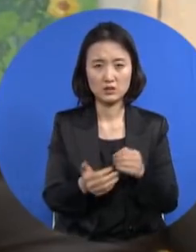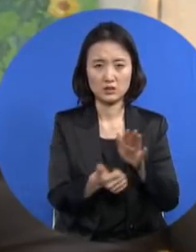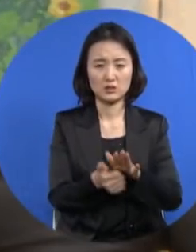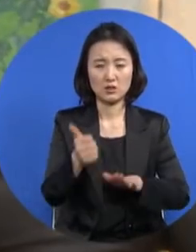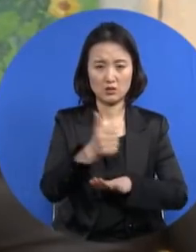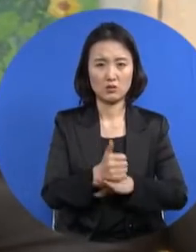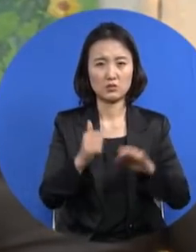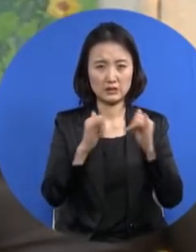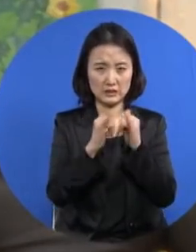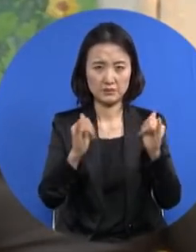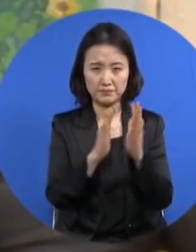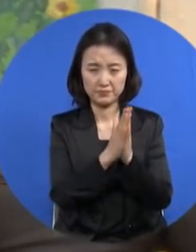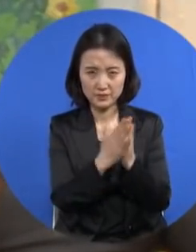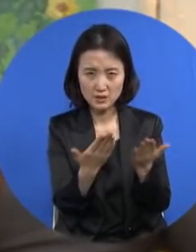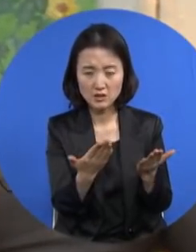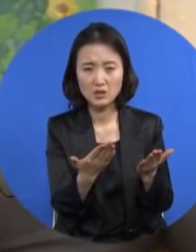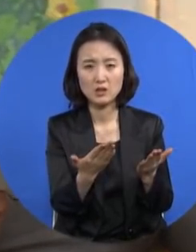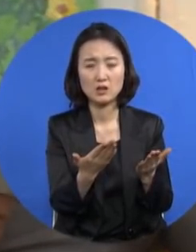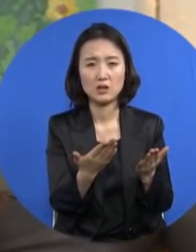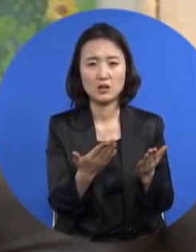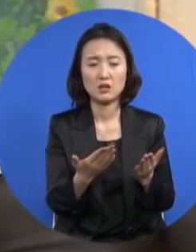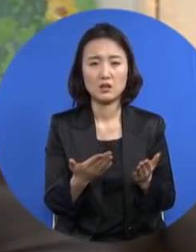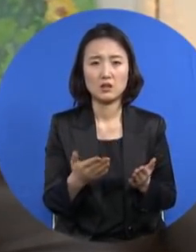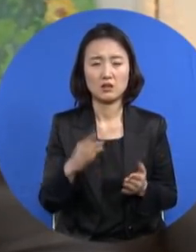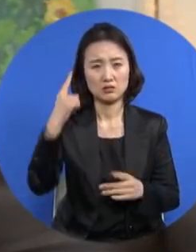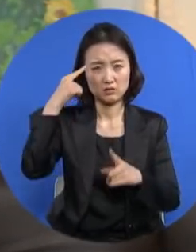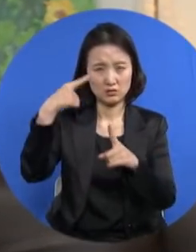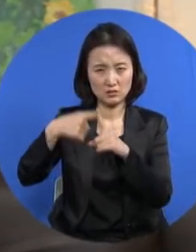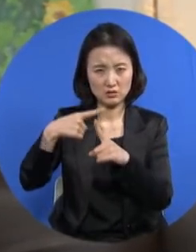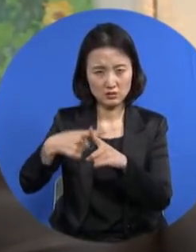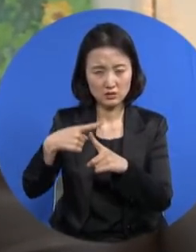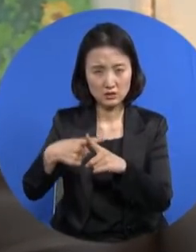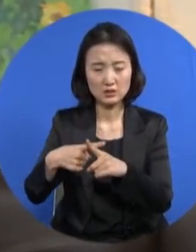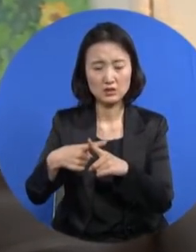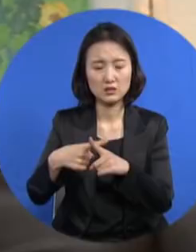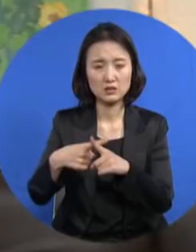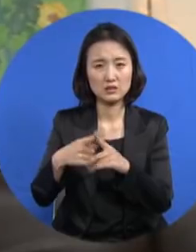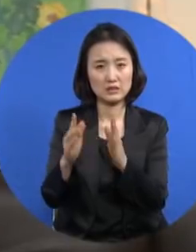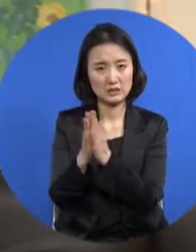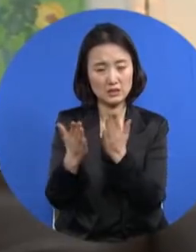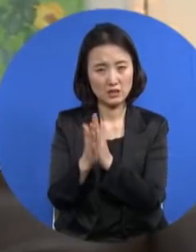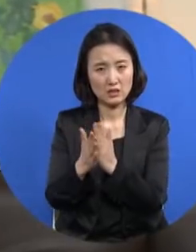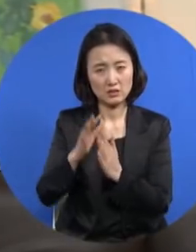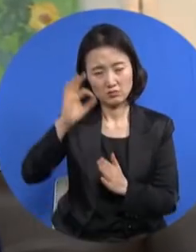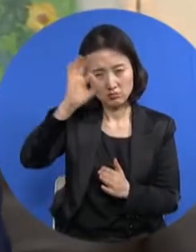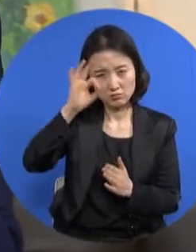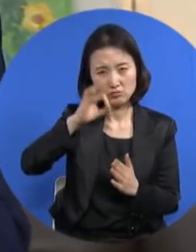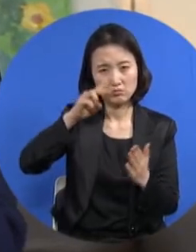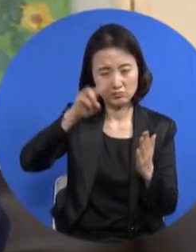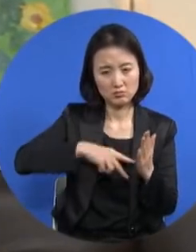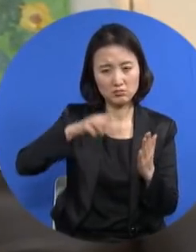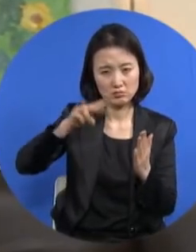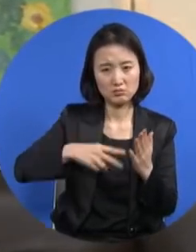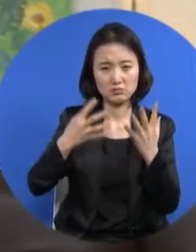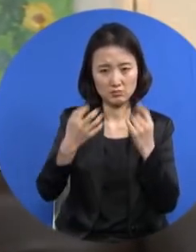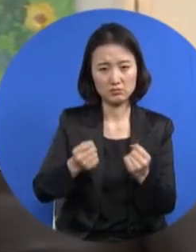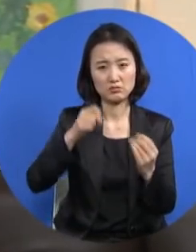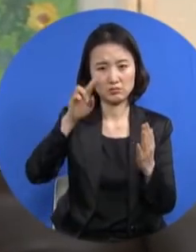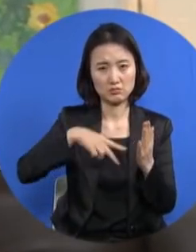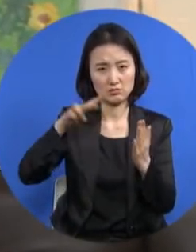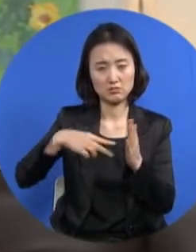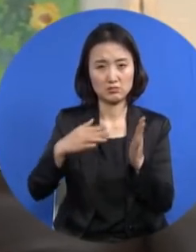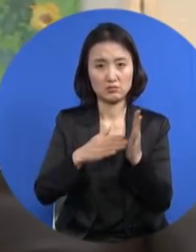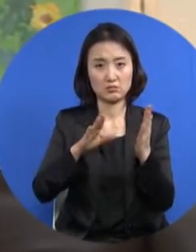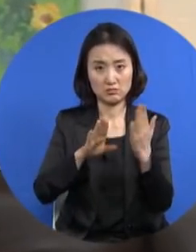사람들 책이라든가 또는 긍정의 힘 시리즈라는 사람 그 책이 있는데요. 그런 책들을 많이 읽고